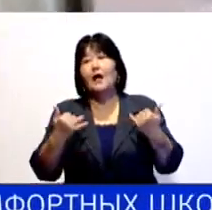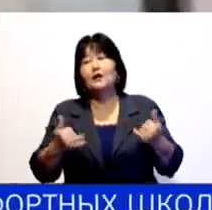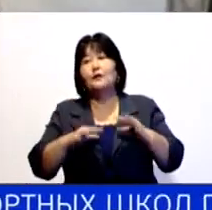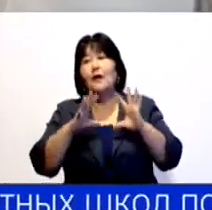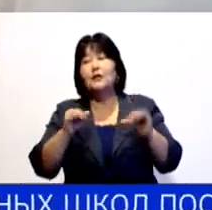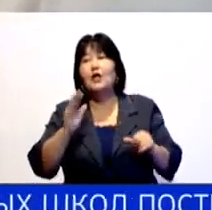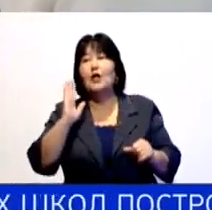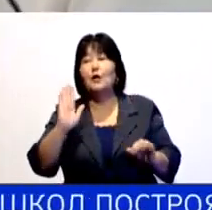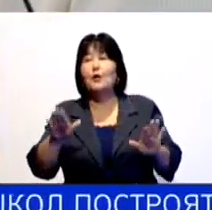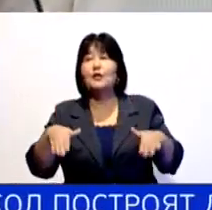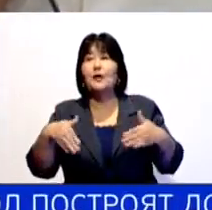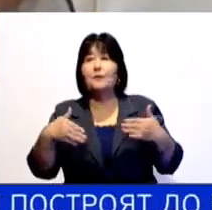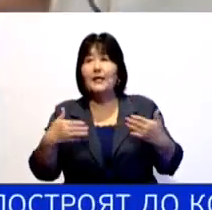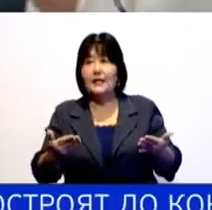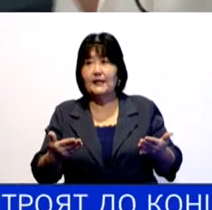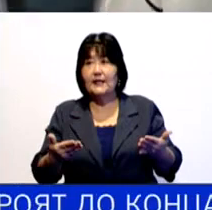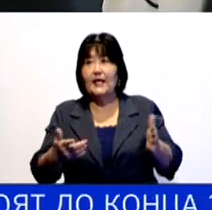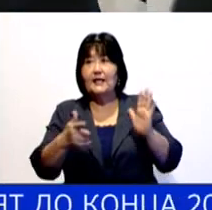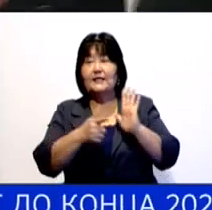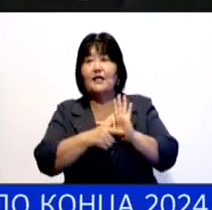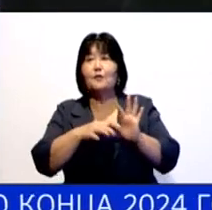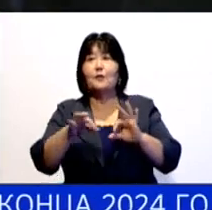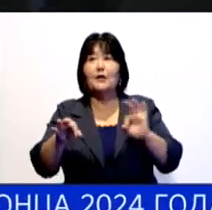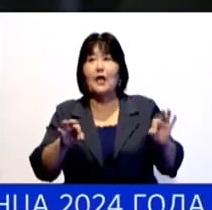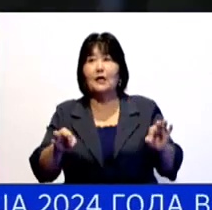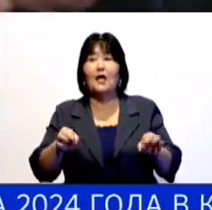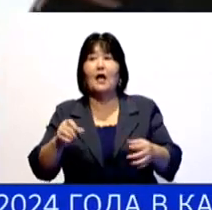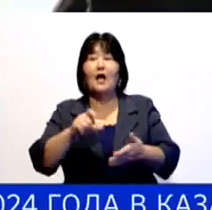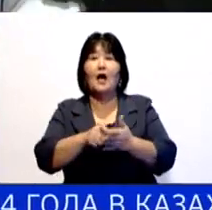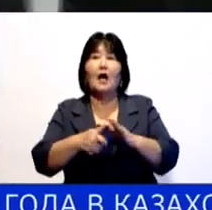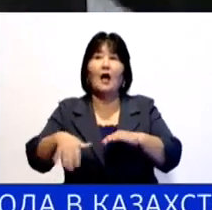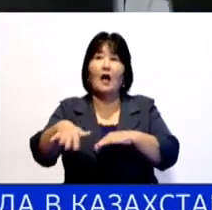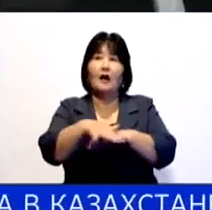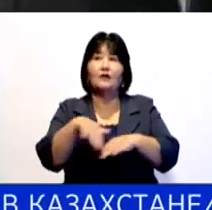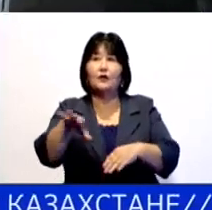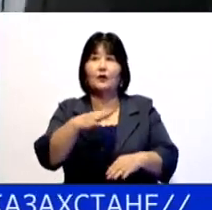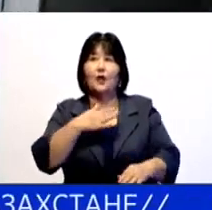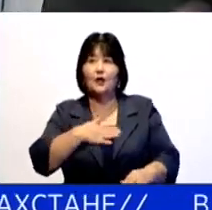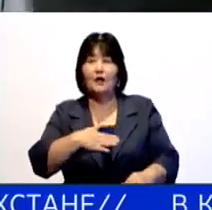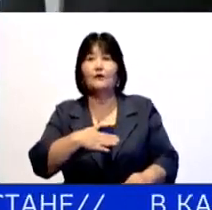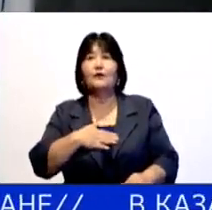будет представлено 7 проектов. Аудитория довольна.